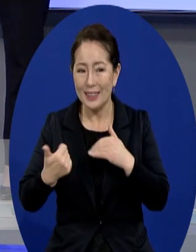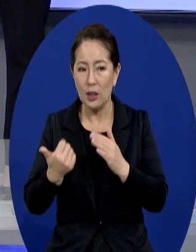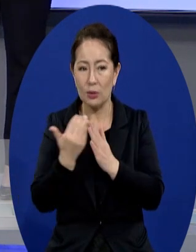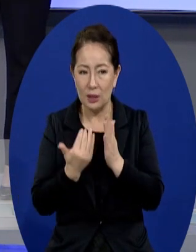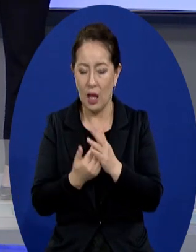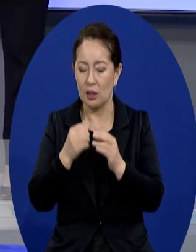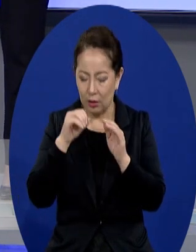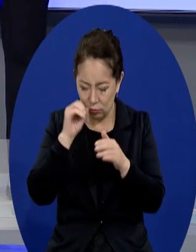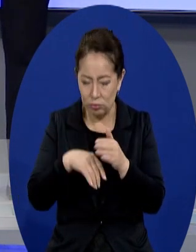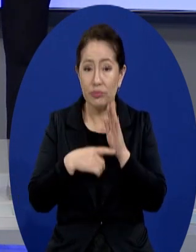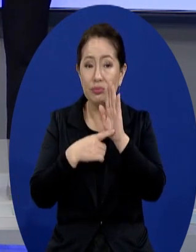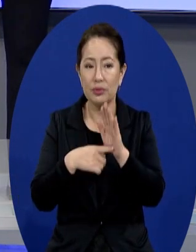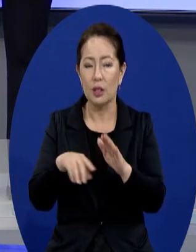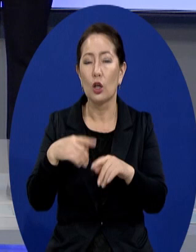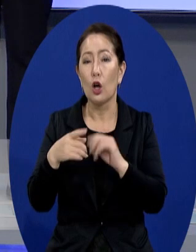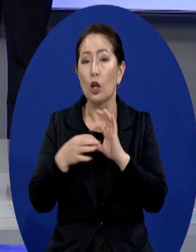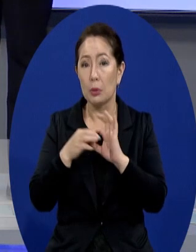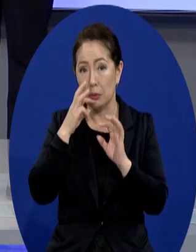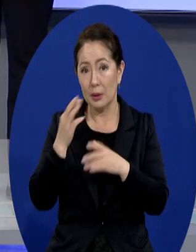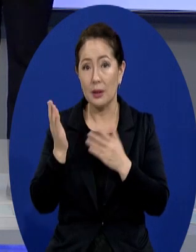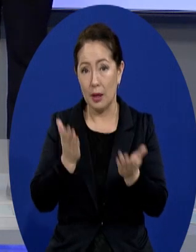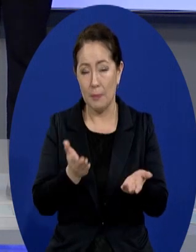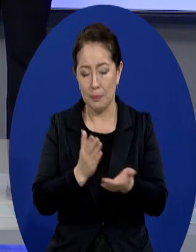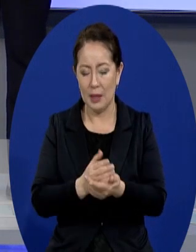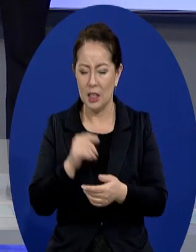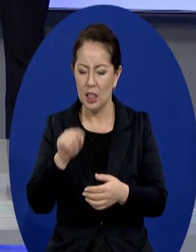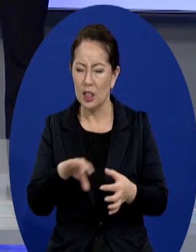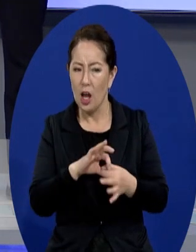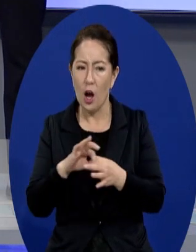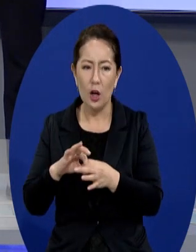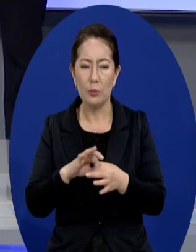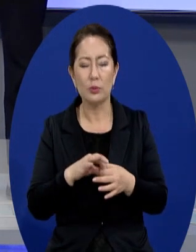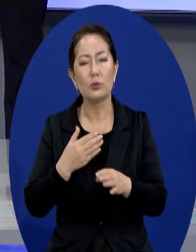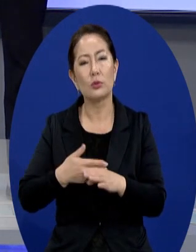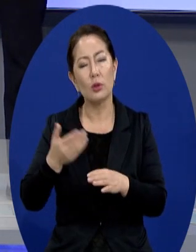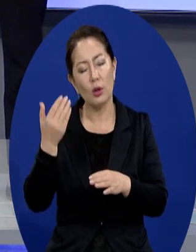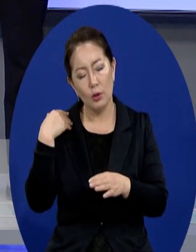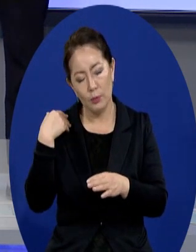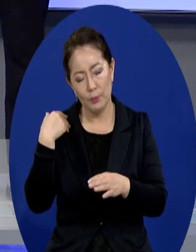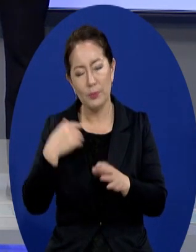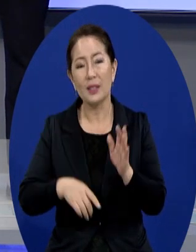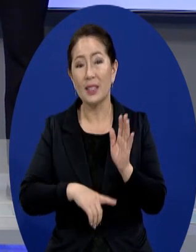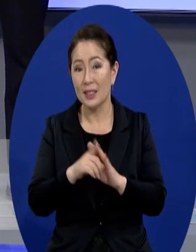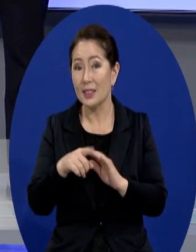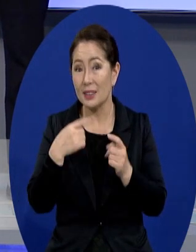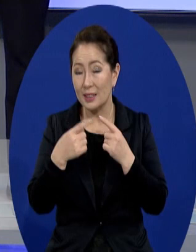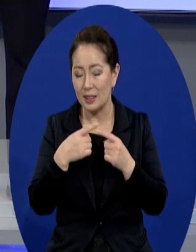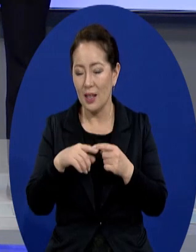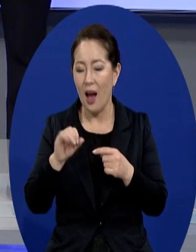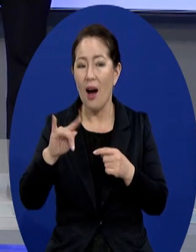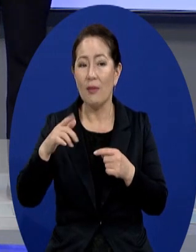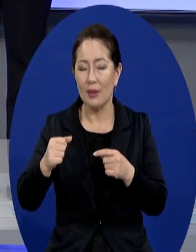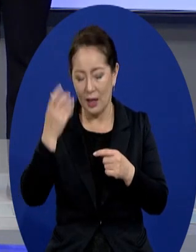тайлангаа гаргана гэсэн ийм мэдээлэл байгаа. За үүнтэй холбогдуулаад бид бүхэн төрөнд мэдээлс өмнө нь хэлсэн за аврах